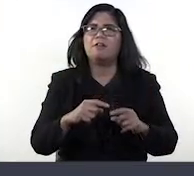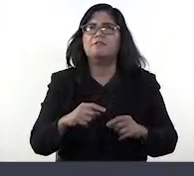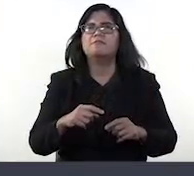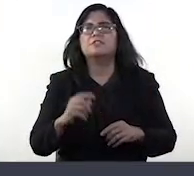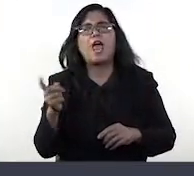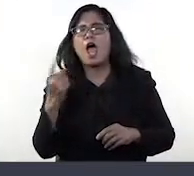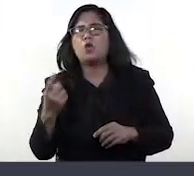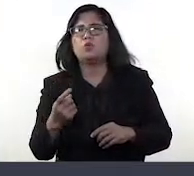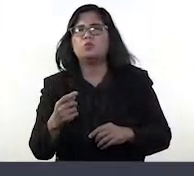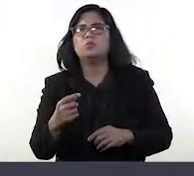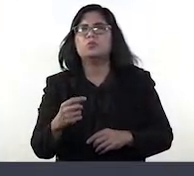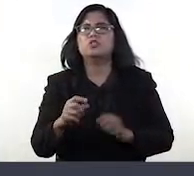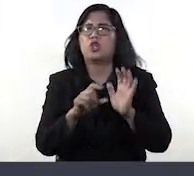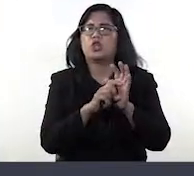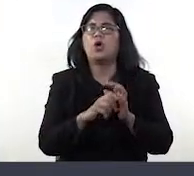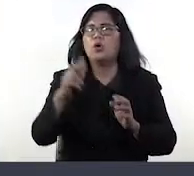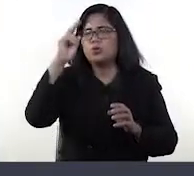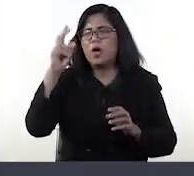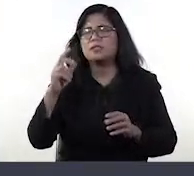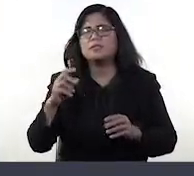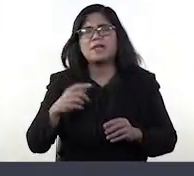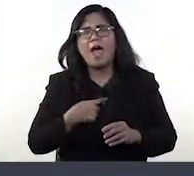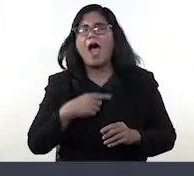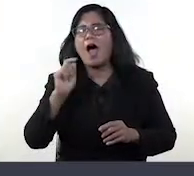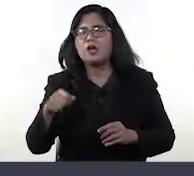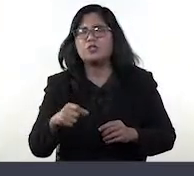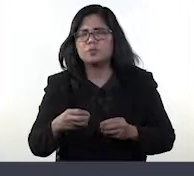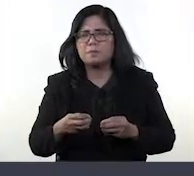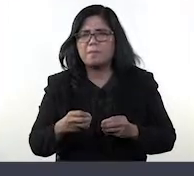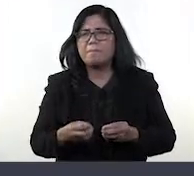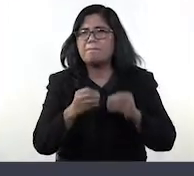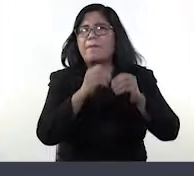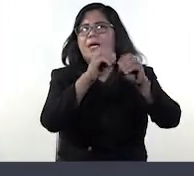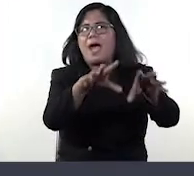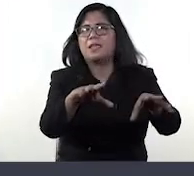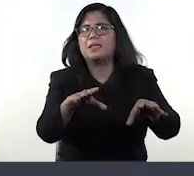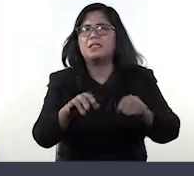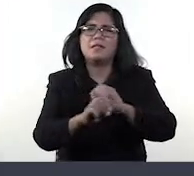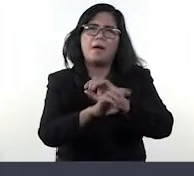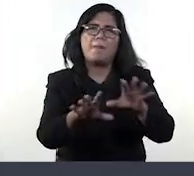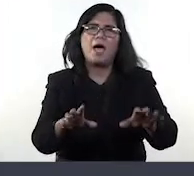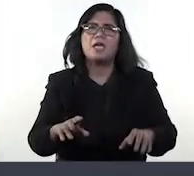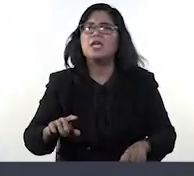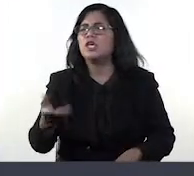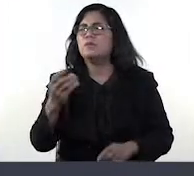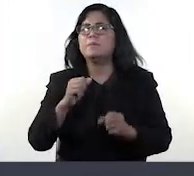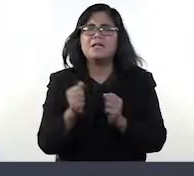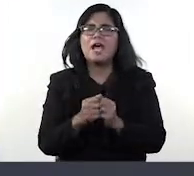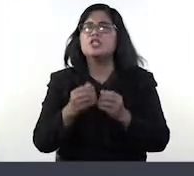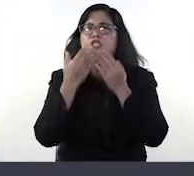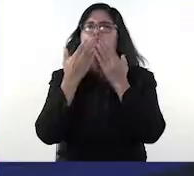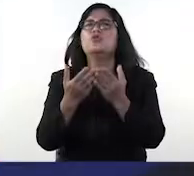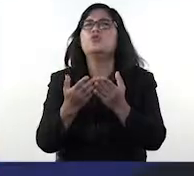kwangsan bisa jadi berkat Hai uang Saya musti bawa damai Hai ponsel hidup dengan syukur